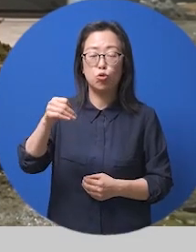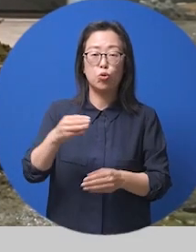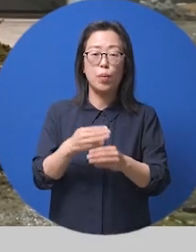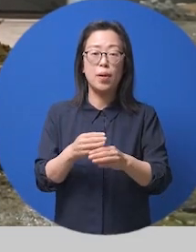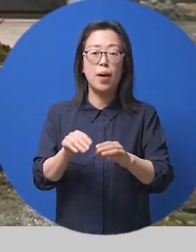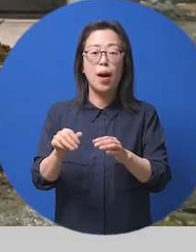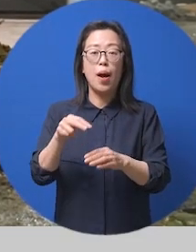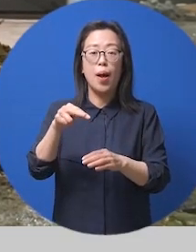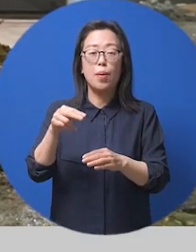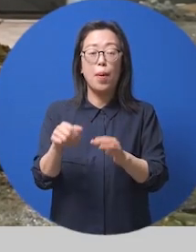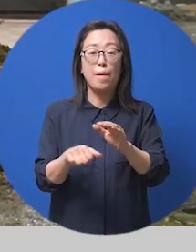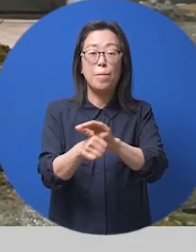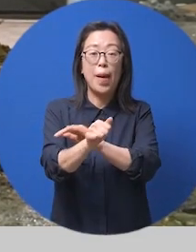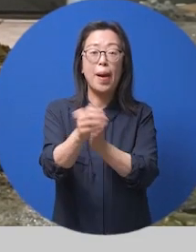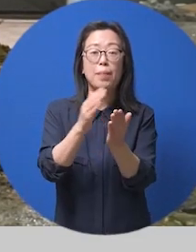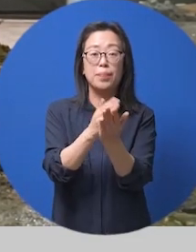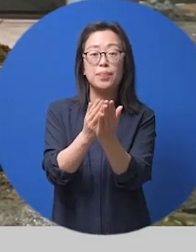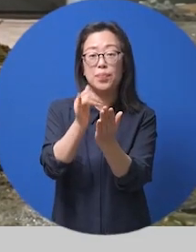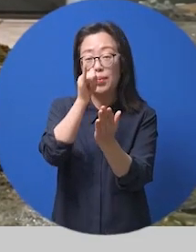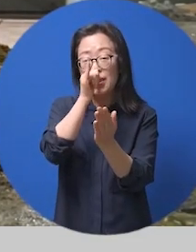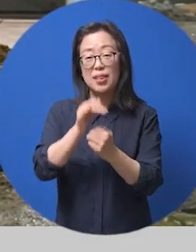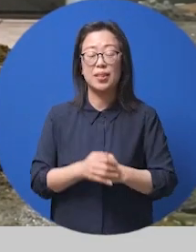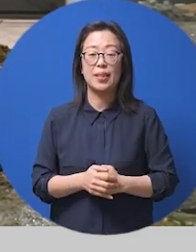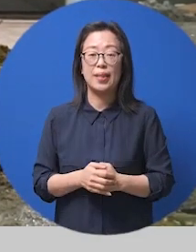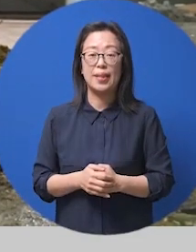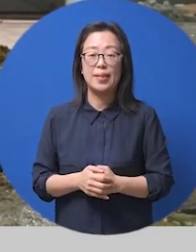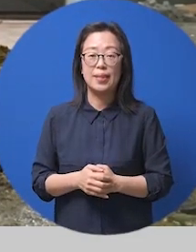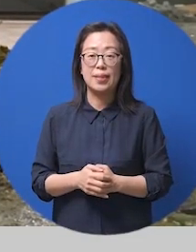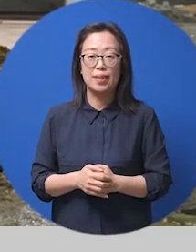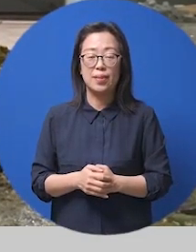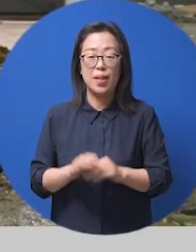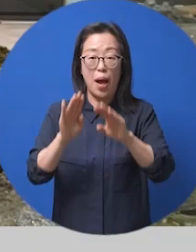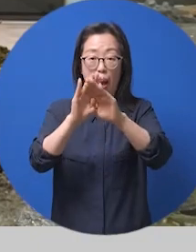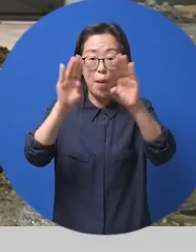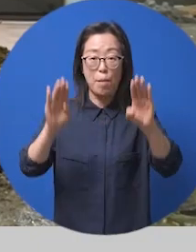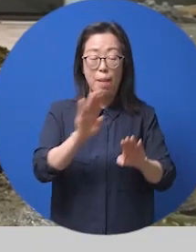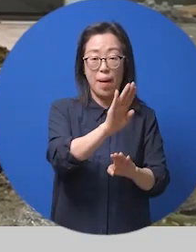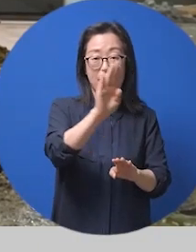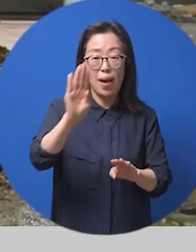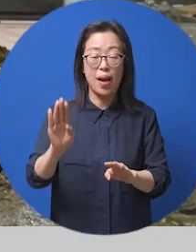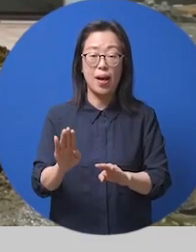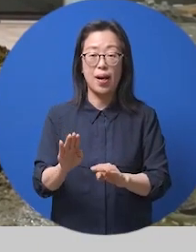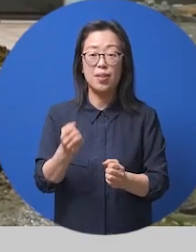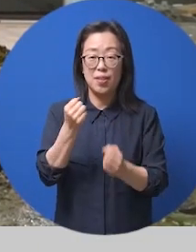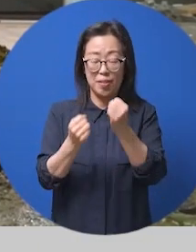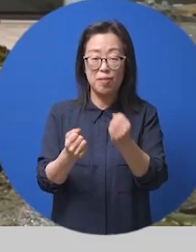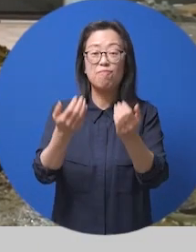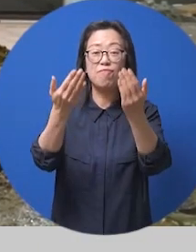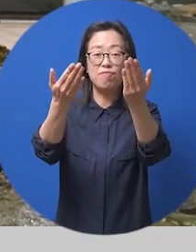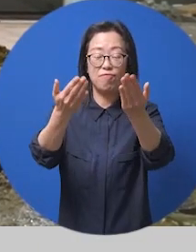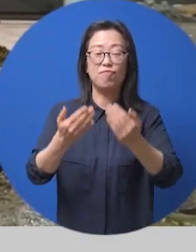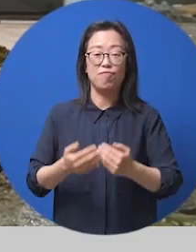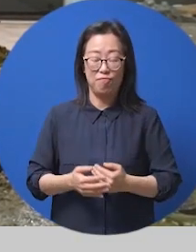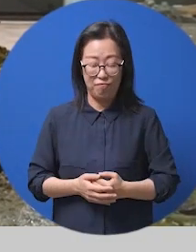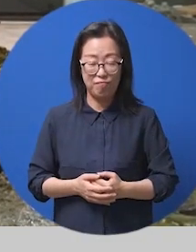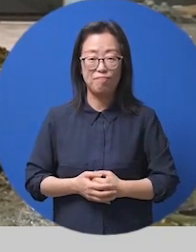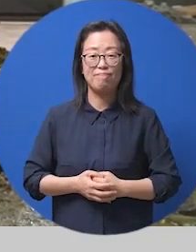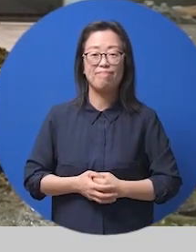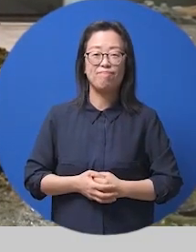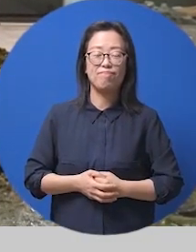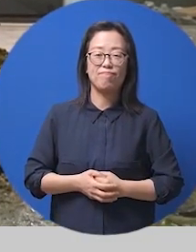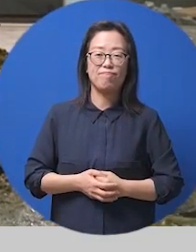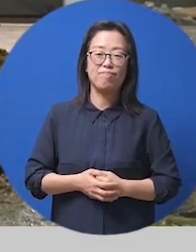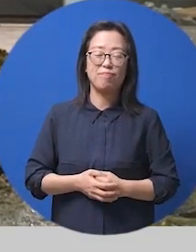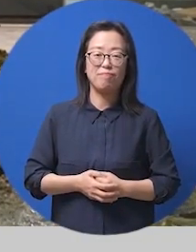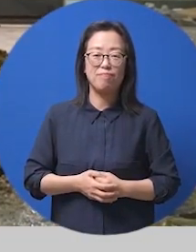뱀, 거북이 등이 속해 있는데요. 지금부터 저희 박물관에 전시되어 있는 표본들 몇 가지를 살펴보면서 이야기를